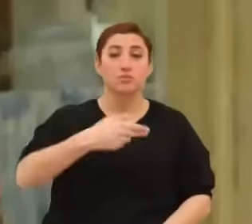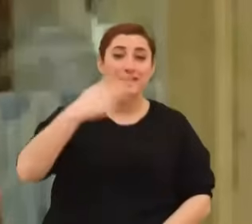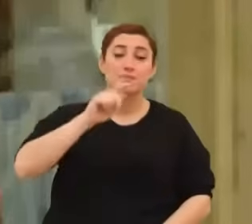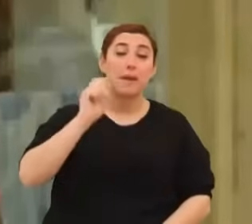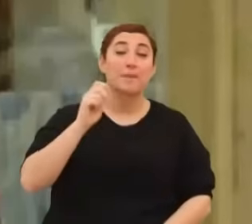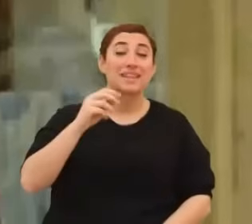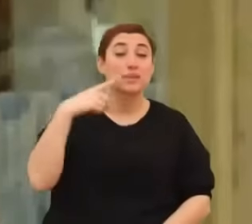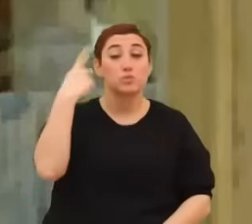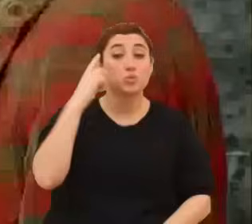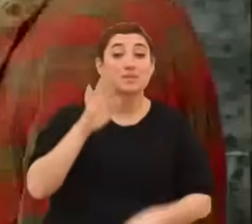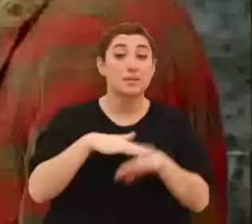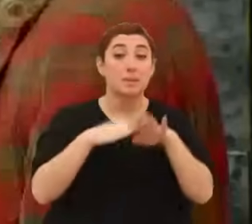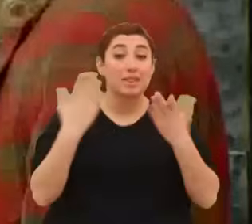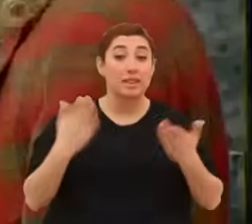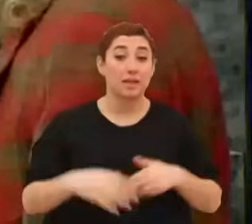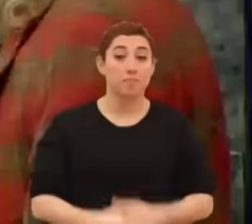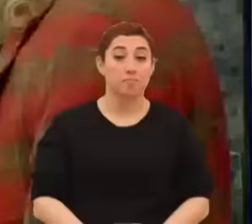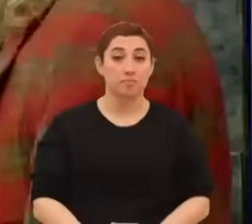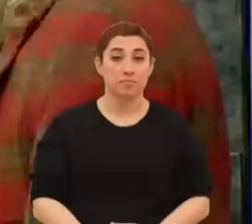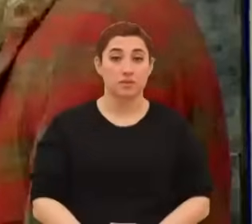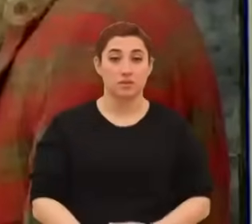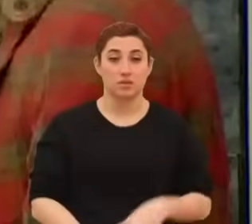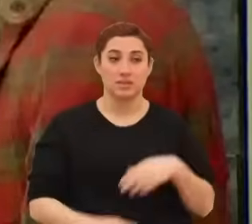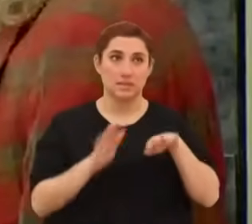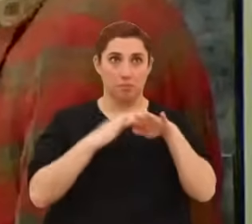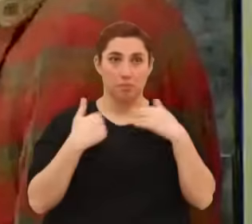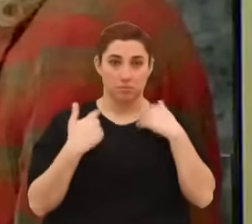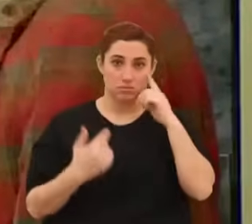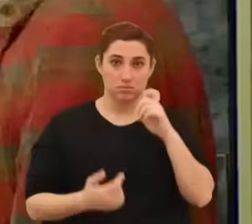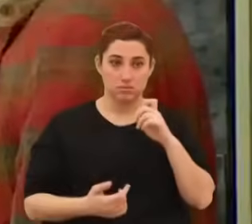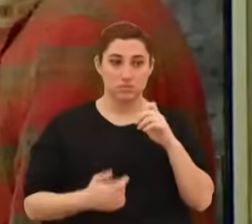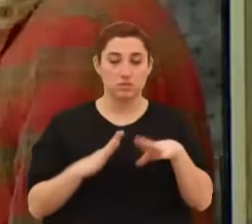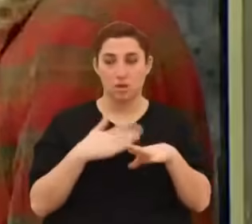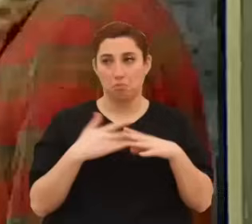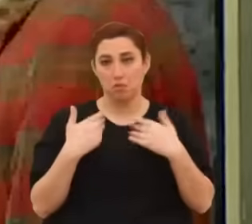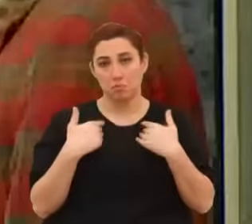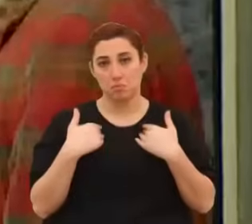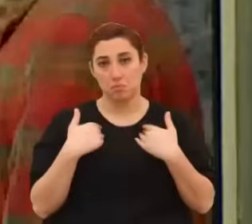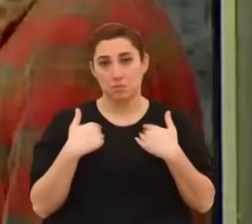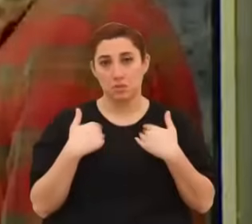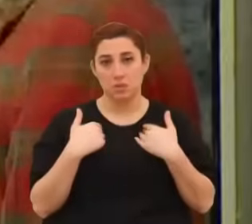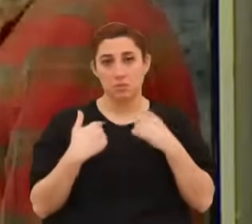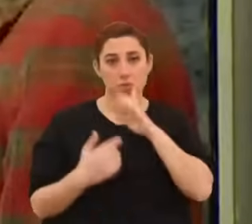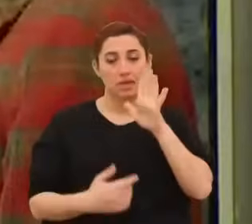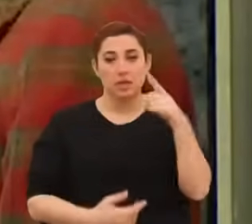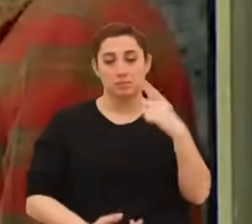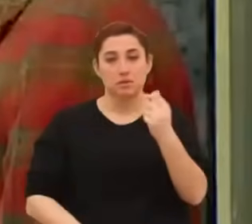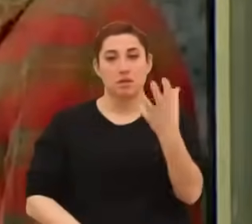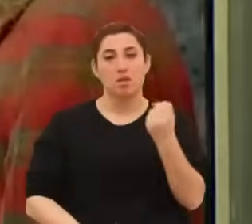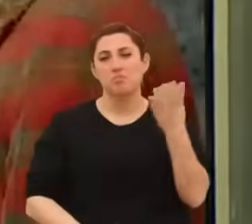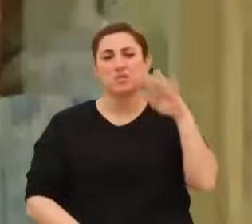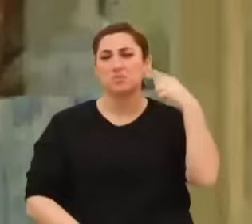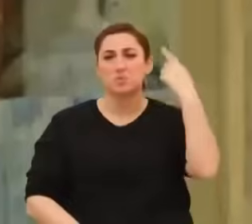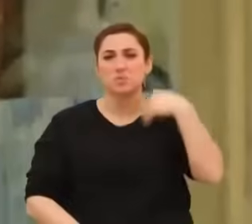resmi yapmaktaki amacın ne? Amacın mı ne? Evet. Amacım 150 bini kapmak. Başka